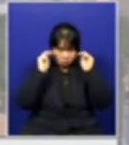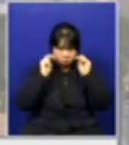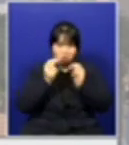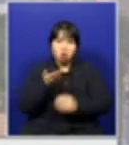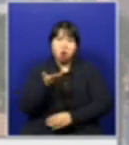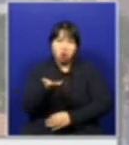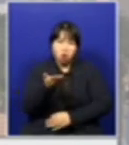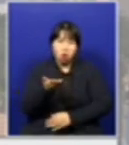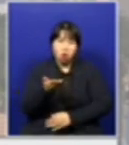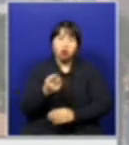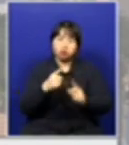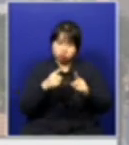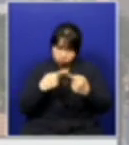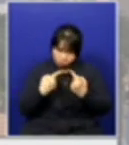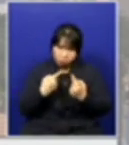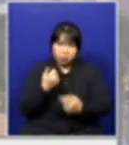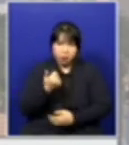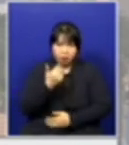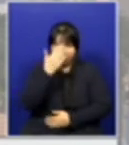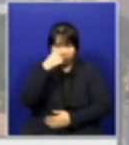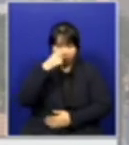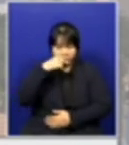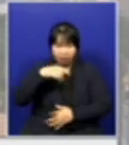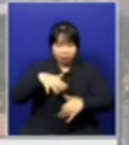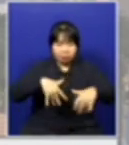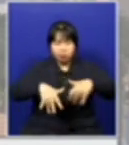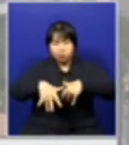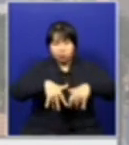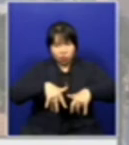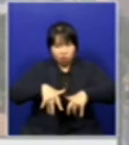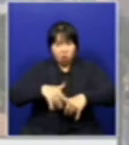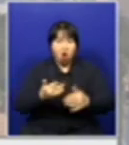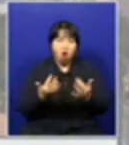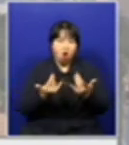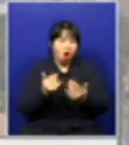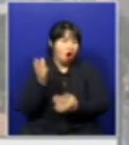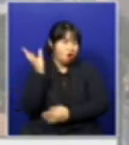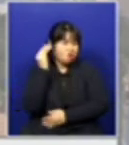ำถามข้อนี้เพราะประชาชนทั้งประเทศรอฟังคำ